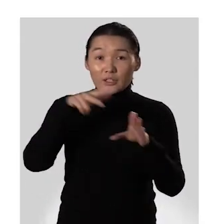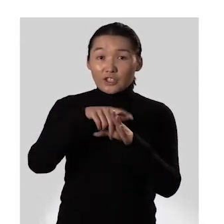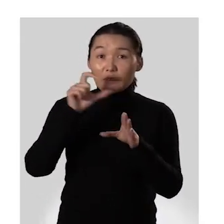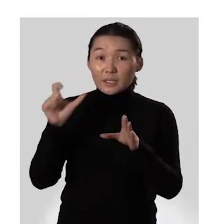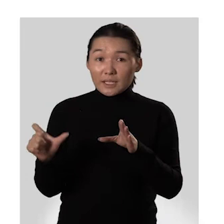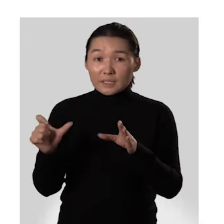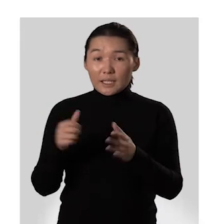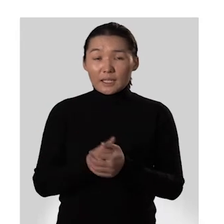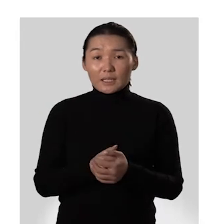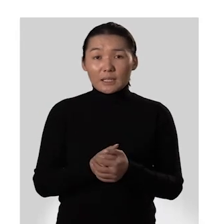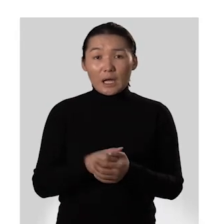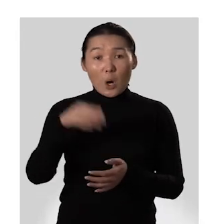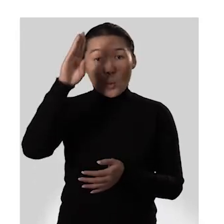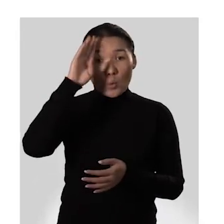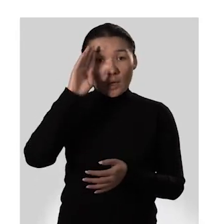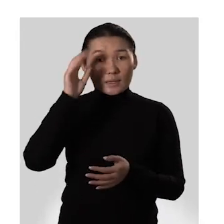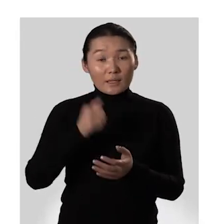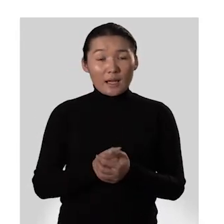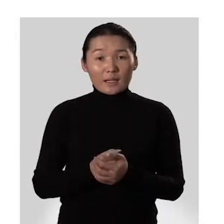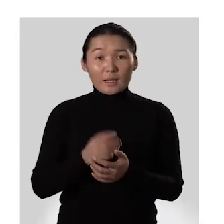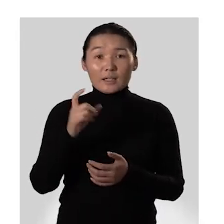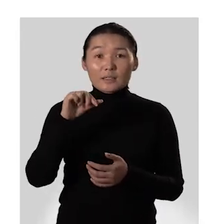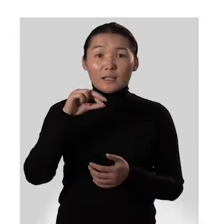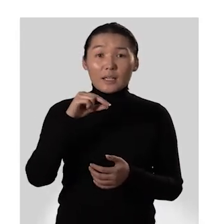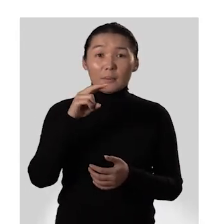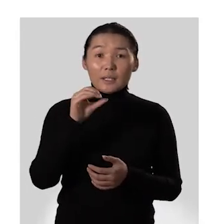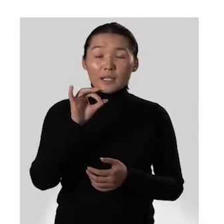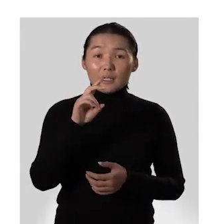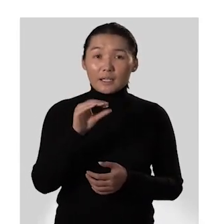Чабендестер, уландар, саяпкерлер.